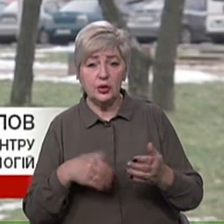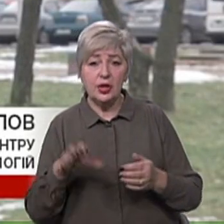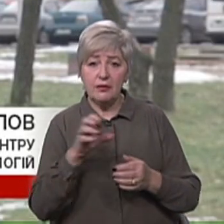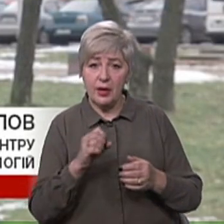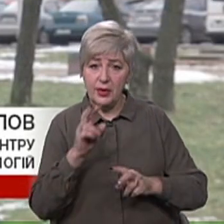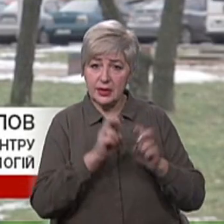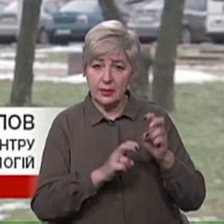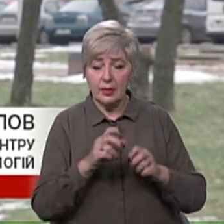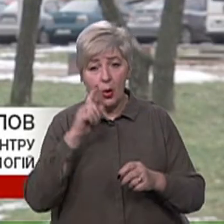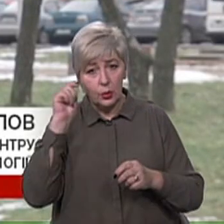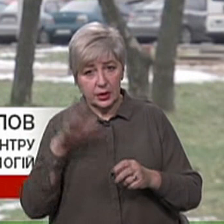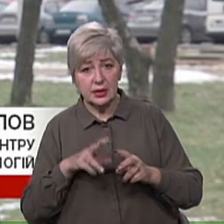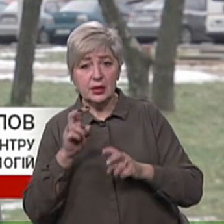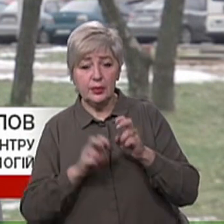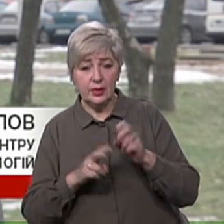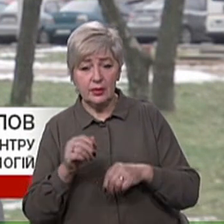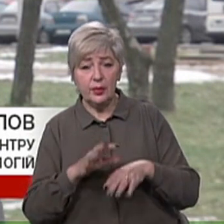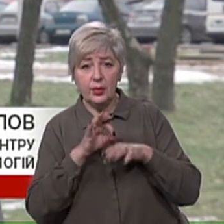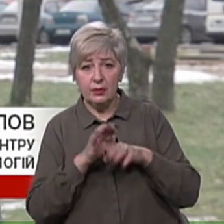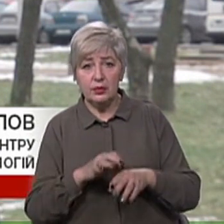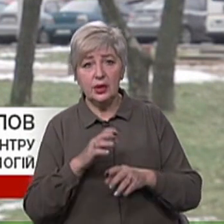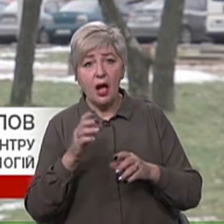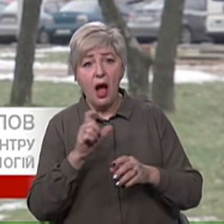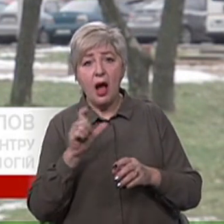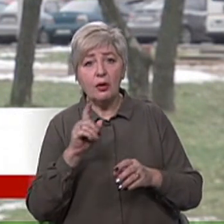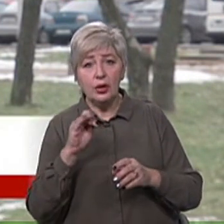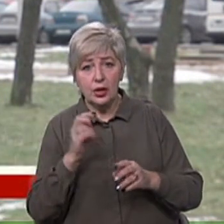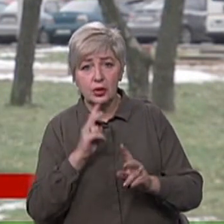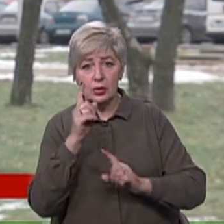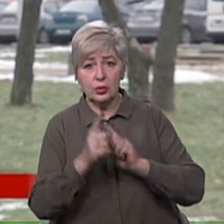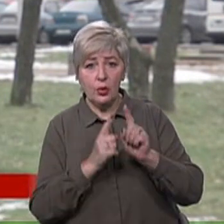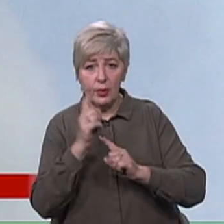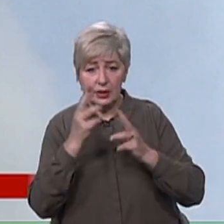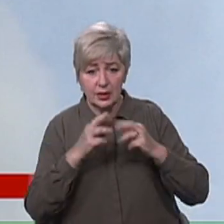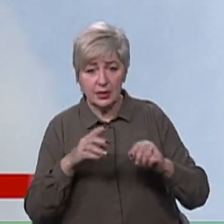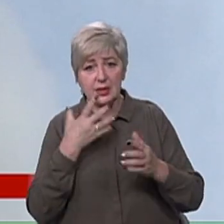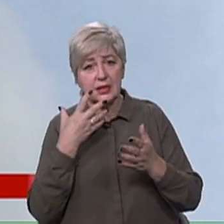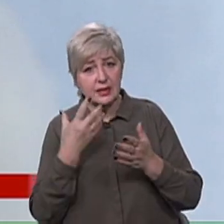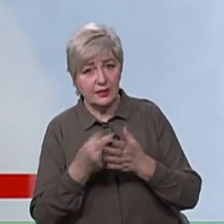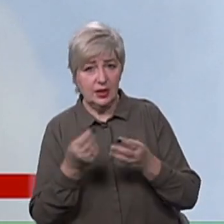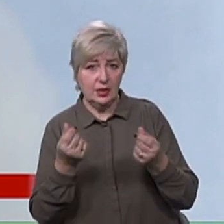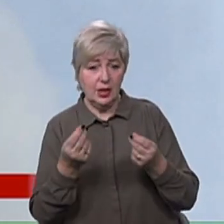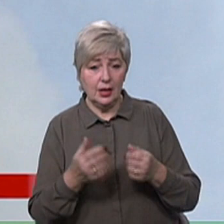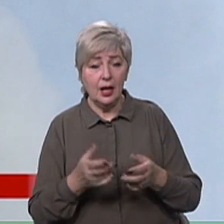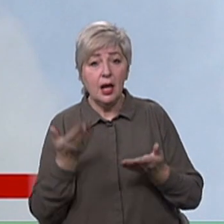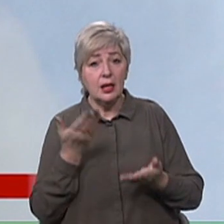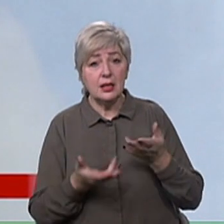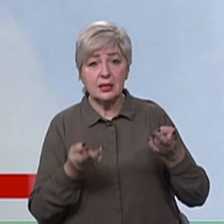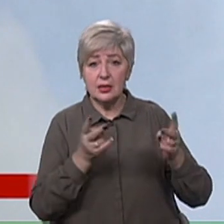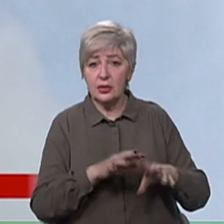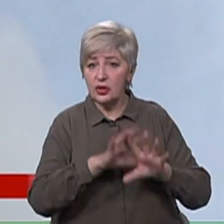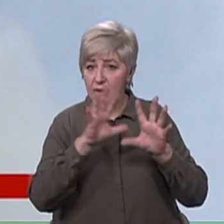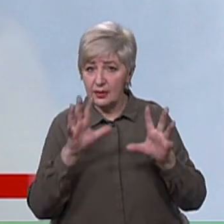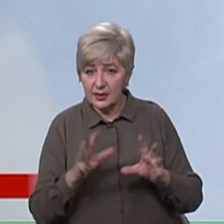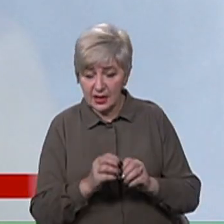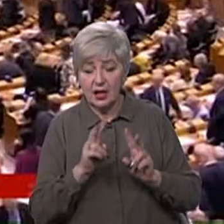украинские предприятия вынуждены проводить экологическую модернизацию исключительно за счет собственных средств. Якщо залишити все, як є, то за брудне